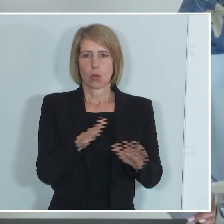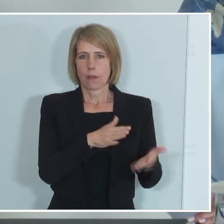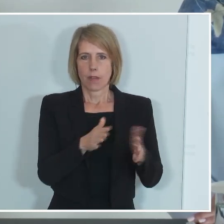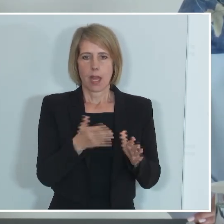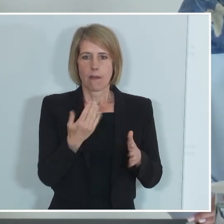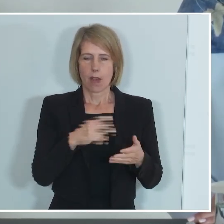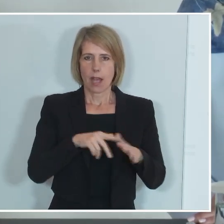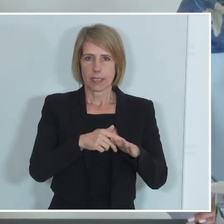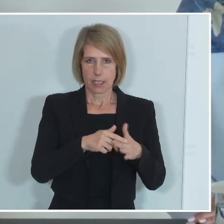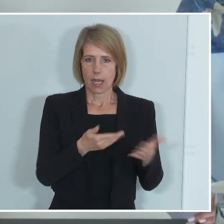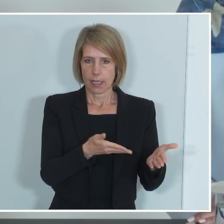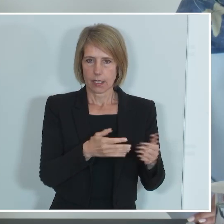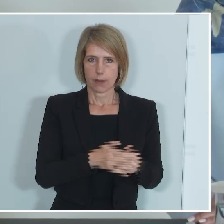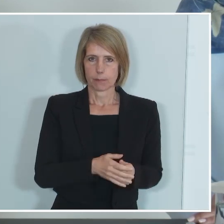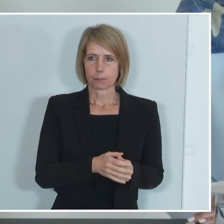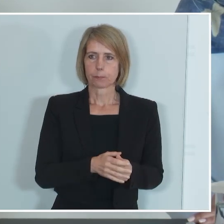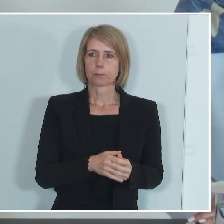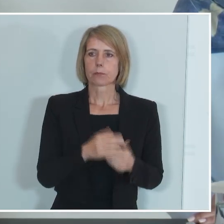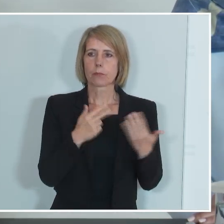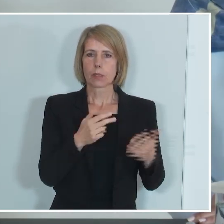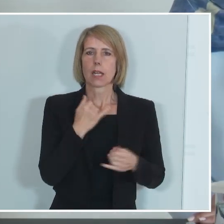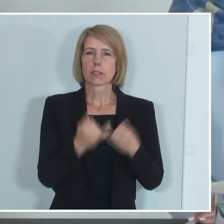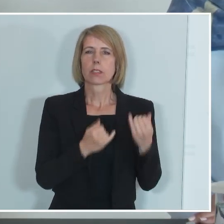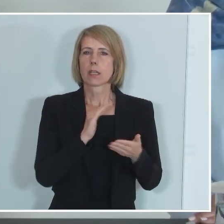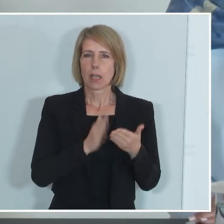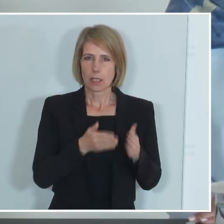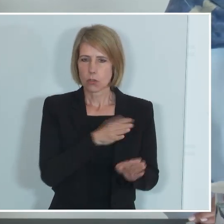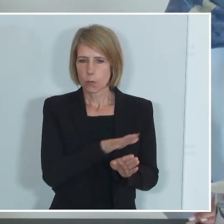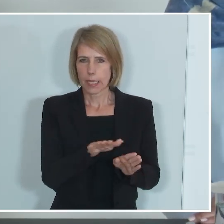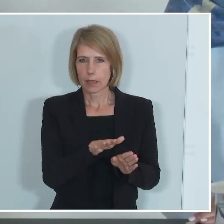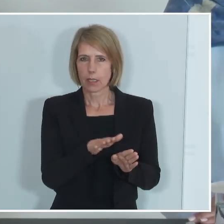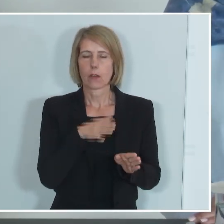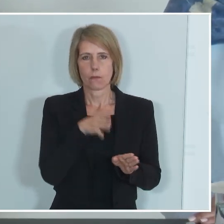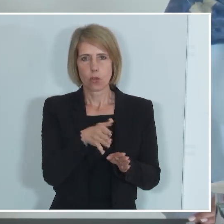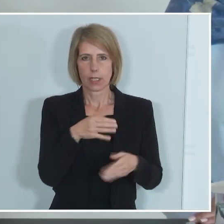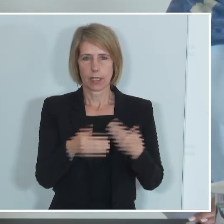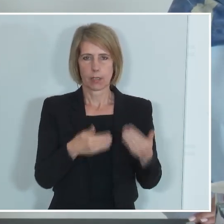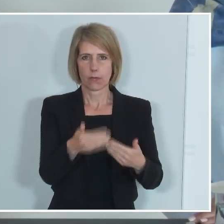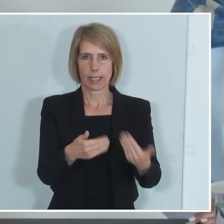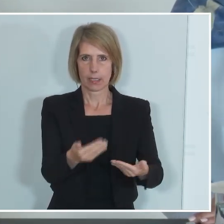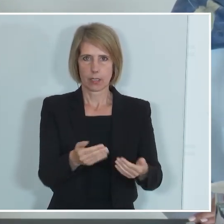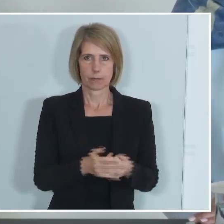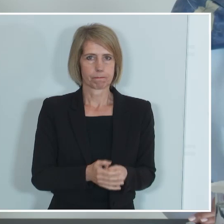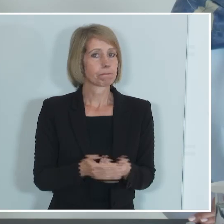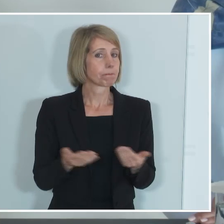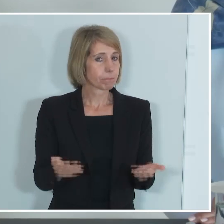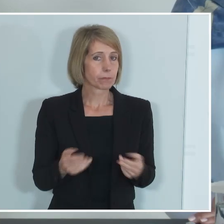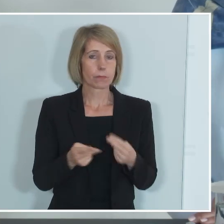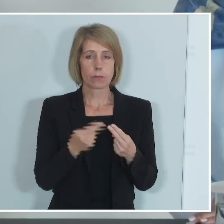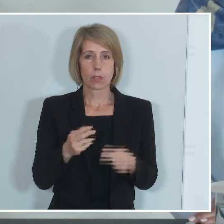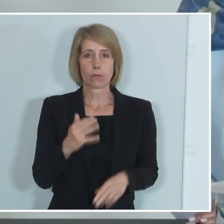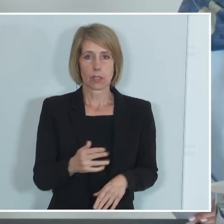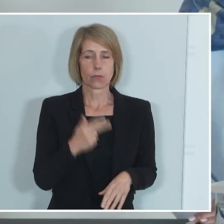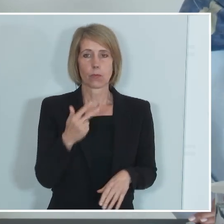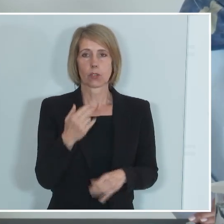installiert. Er wurde am Ende der 80er Jahre entwickelt. Das heißt, es sind jetzt fast 35 oder